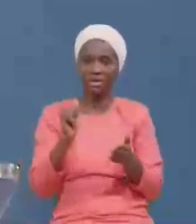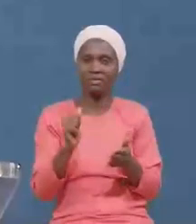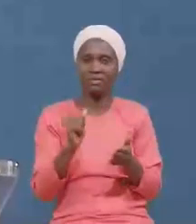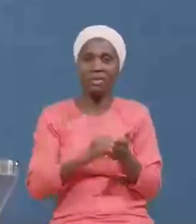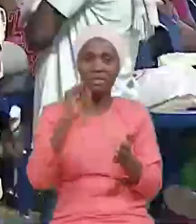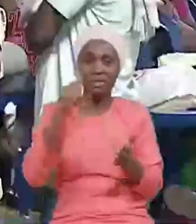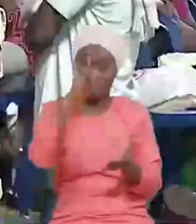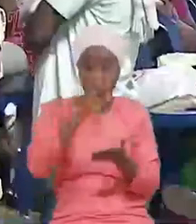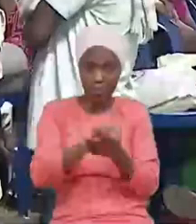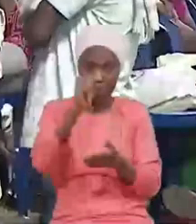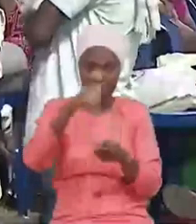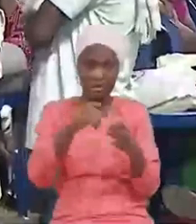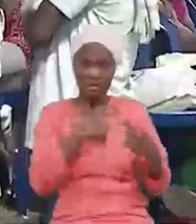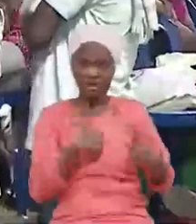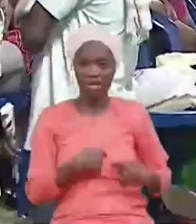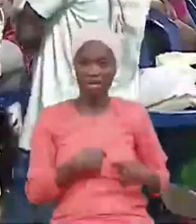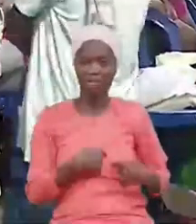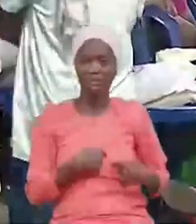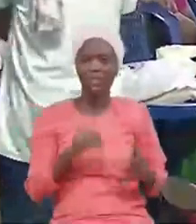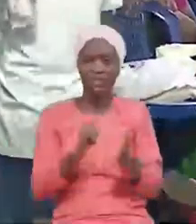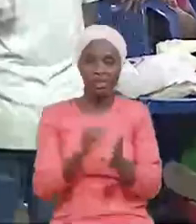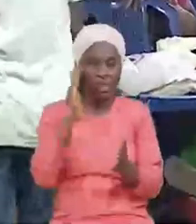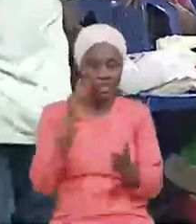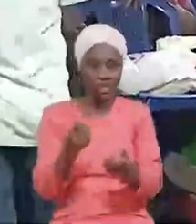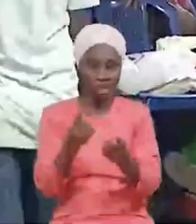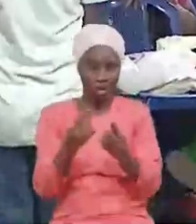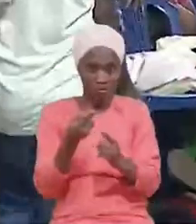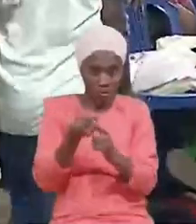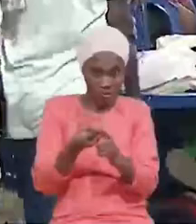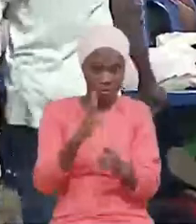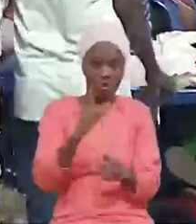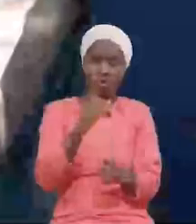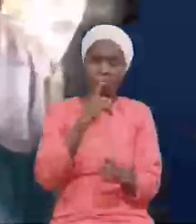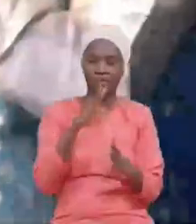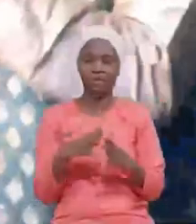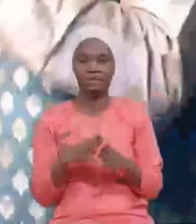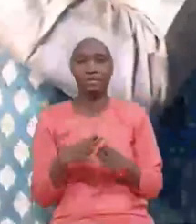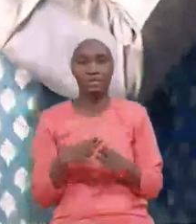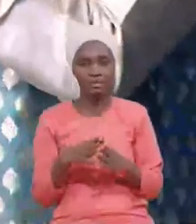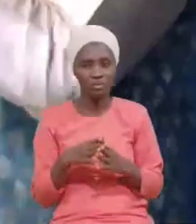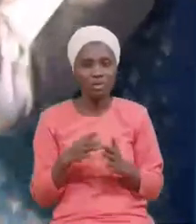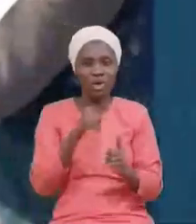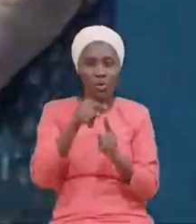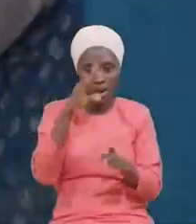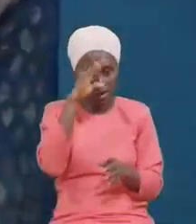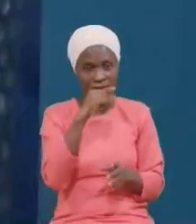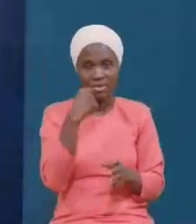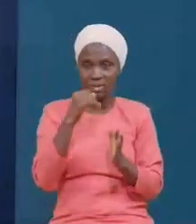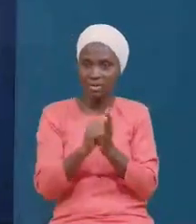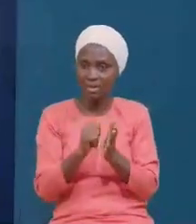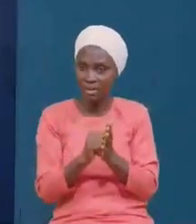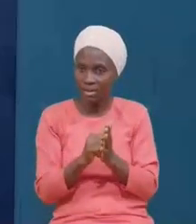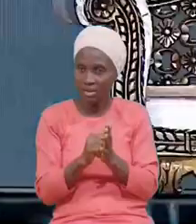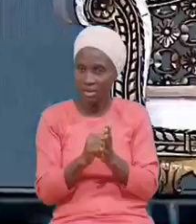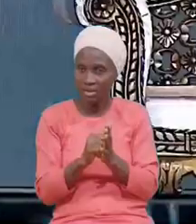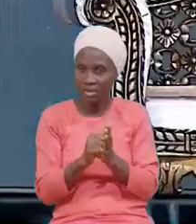Ce que tu crois dans le cœur va sortir de la bouche. quand tu dis que je